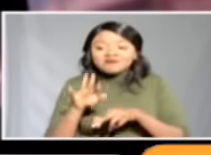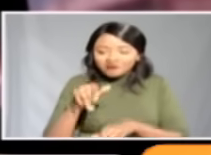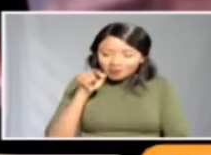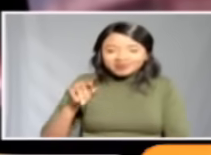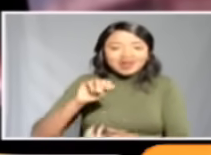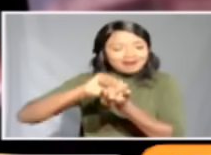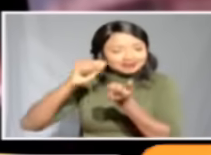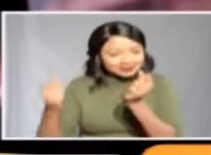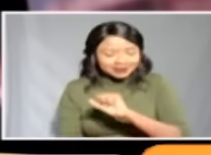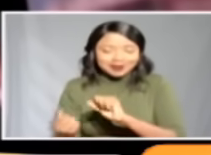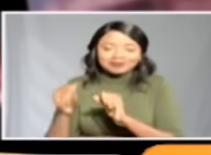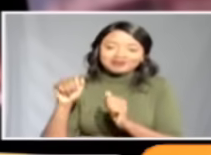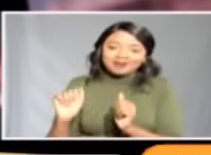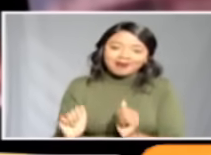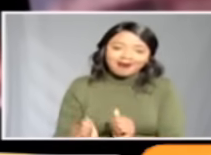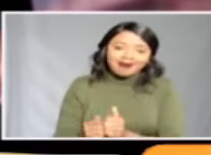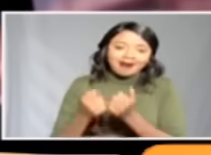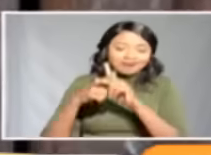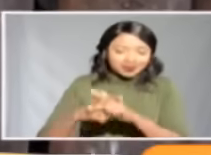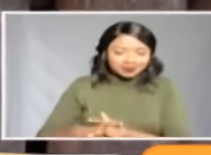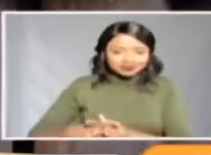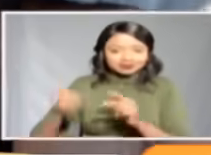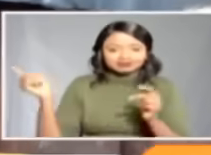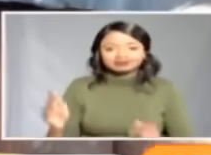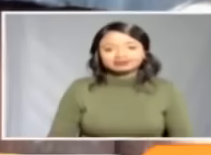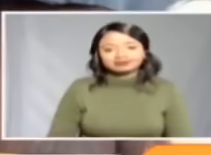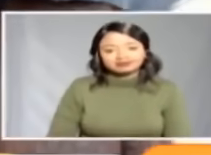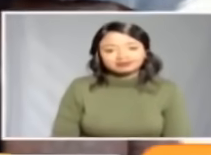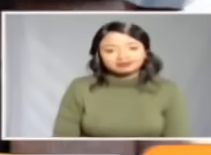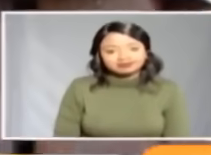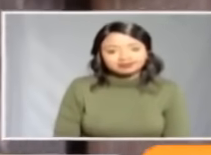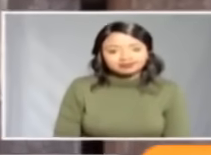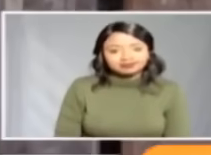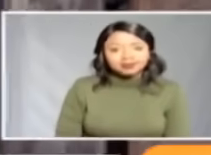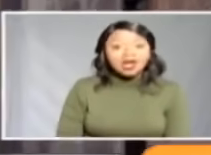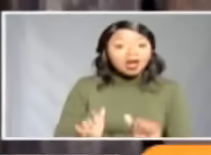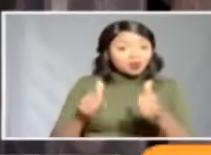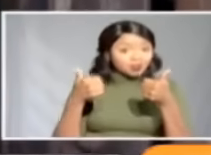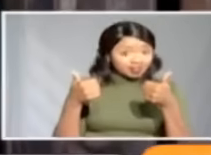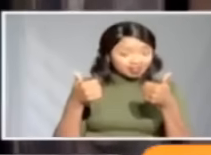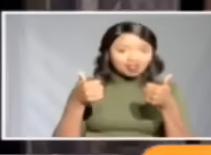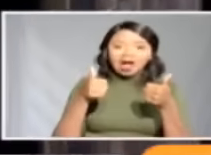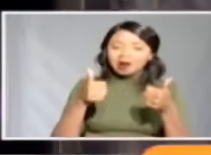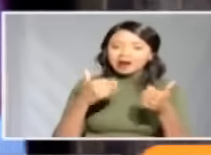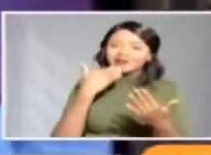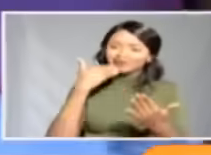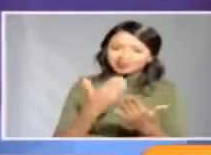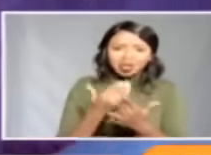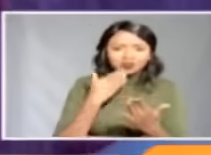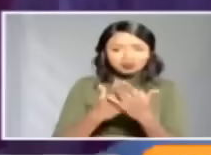na yeye mama. Mzuri sana. Karibuni. Asante.